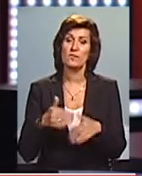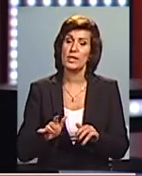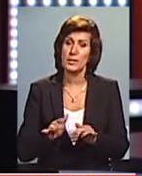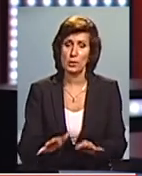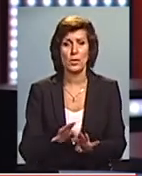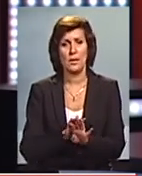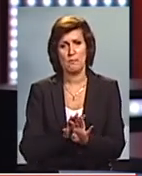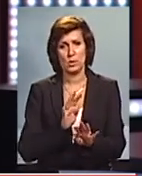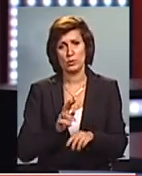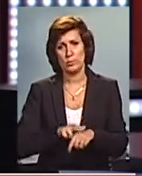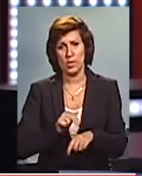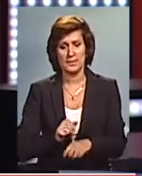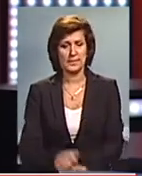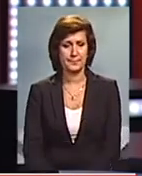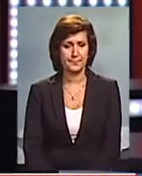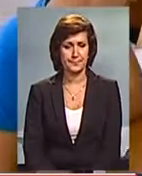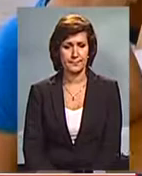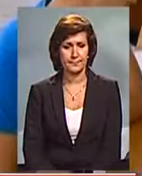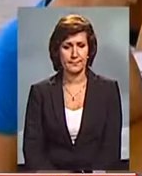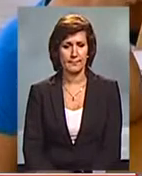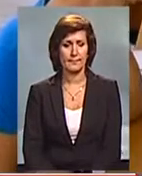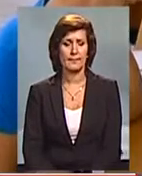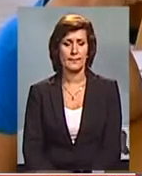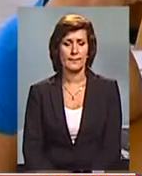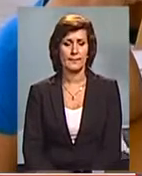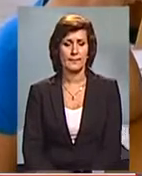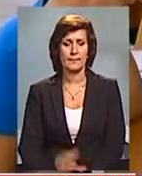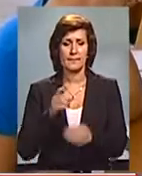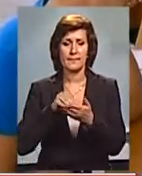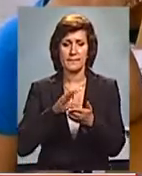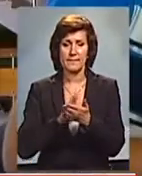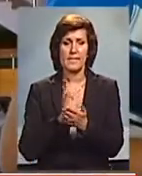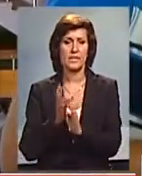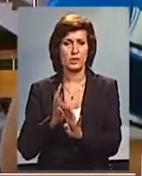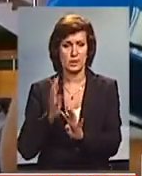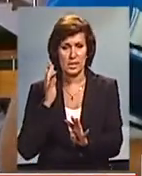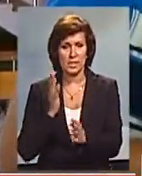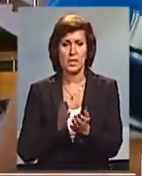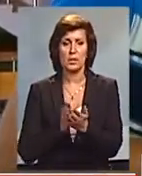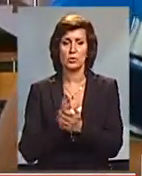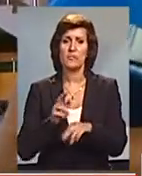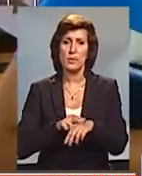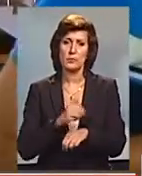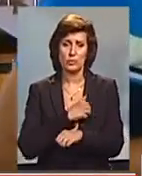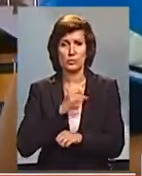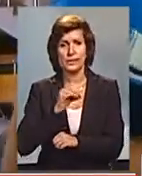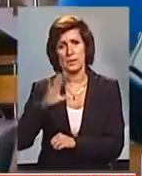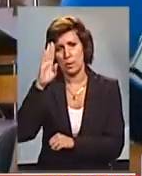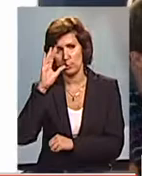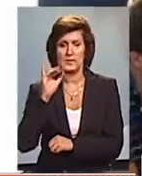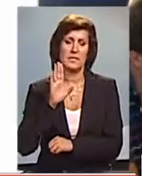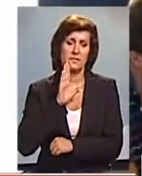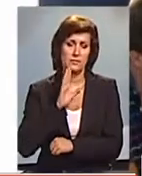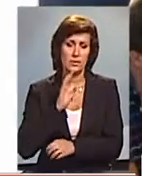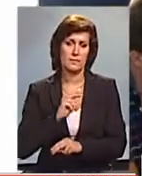діють підрозділи поліції. Від ранку біля столів для реєстрації черги. Служити в поліції прагнуть і хлопці, і дівчата.